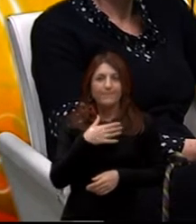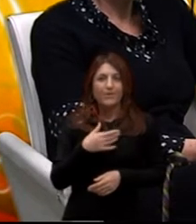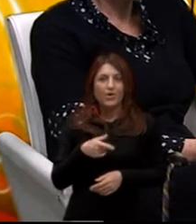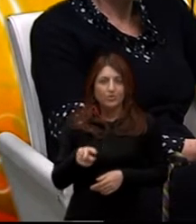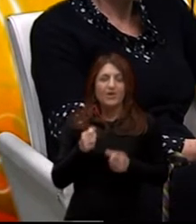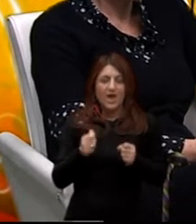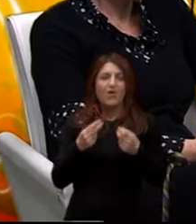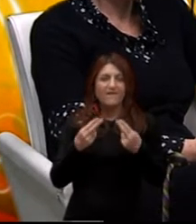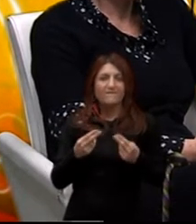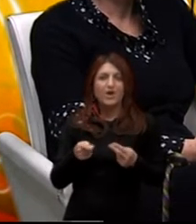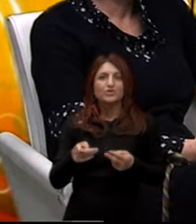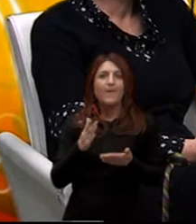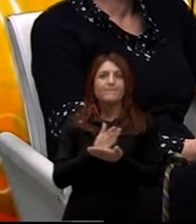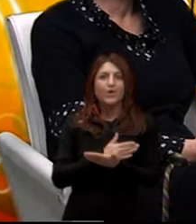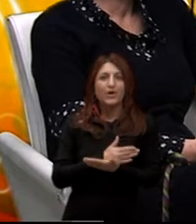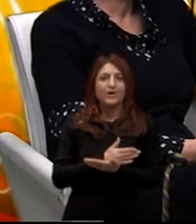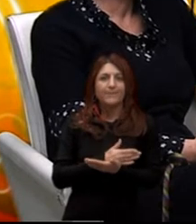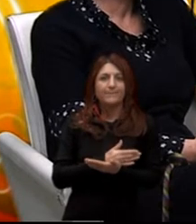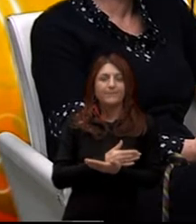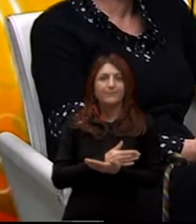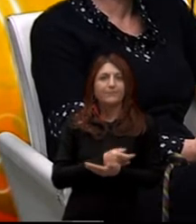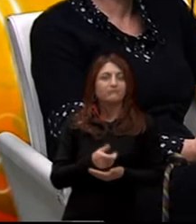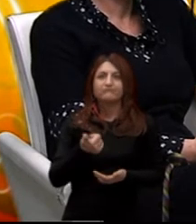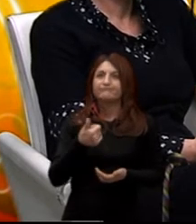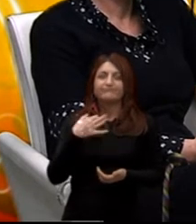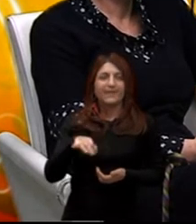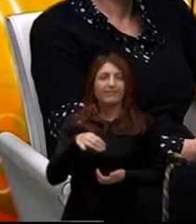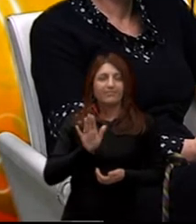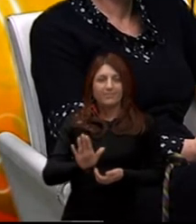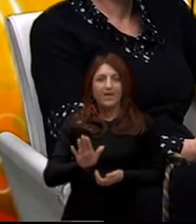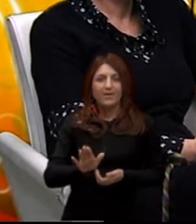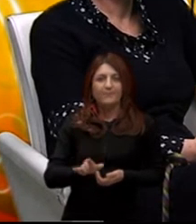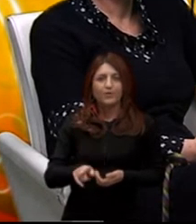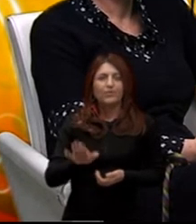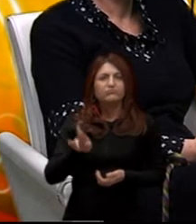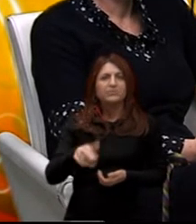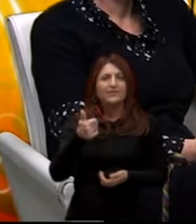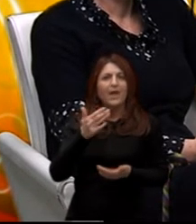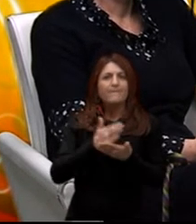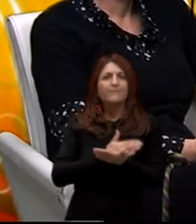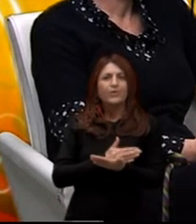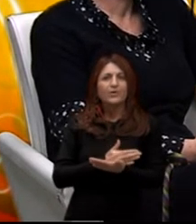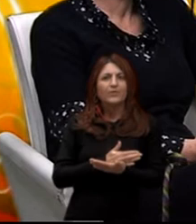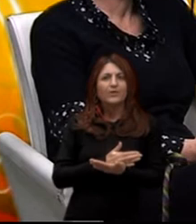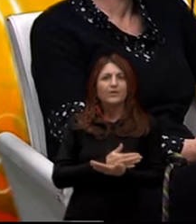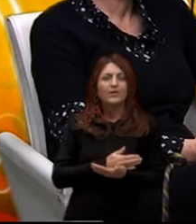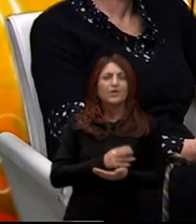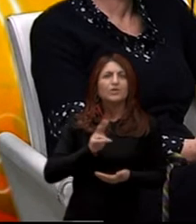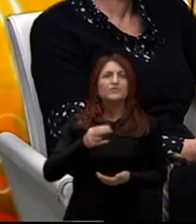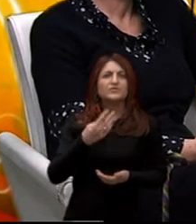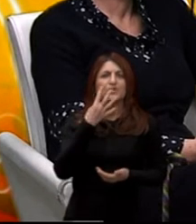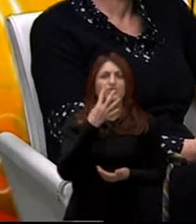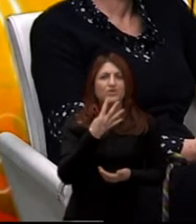se, to je jako važan program, opet jedinstven. Mi smo sad provodili jedan program koji se je zvao 4P. To